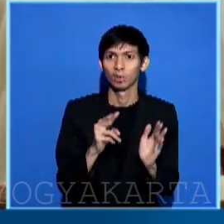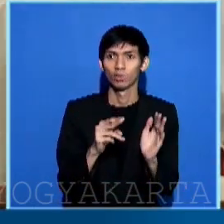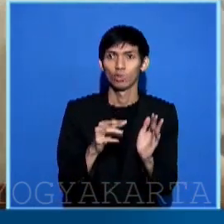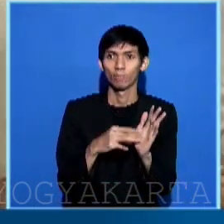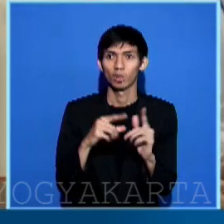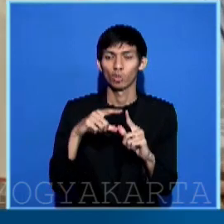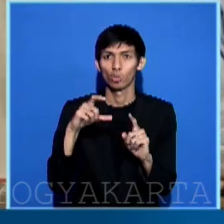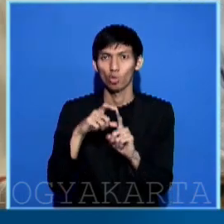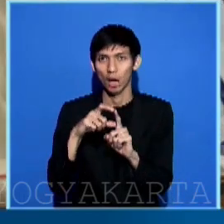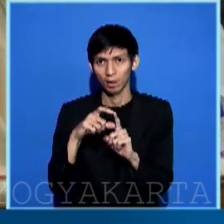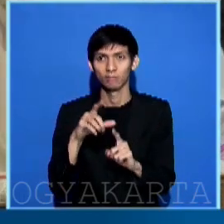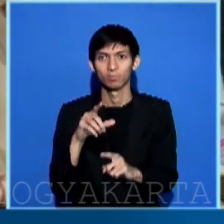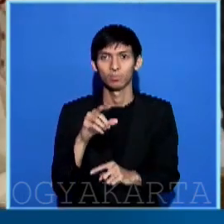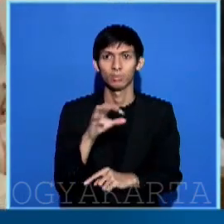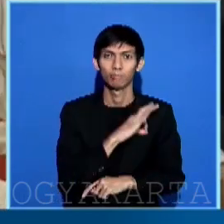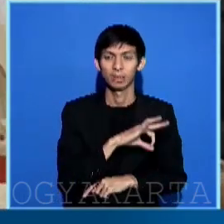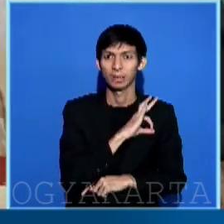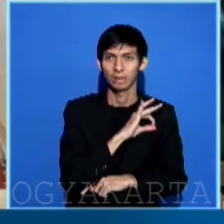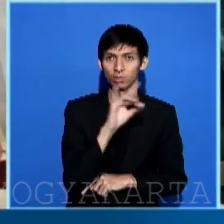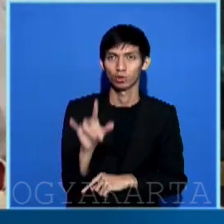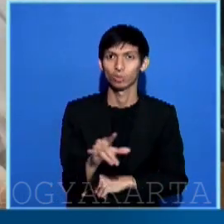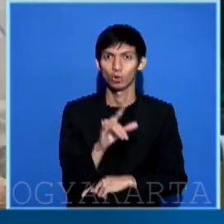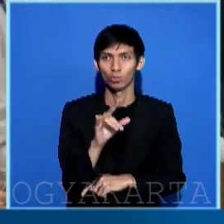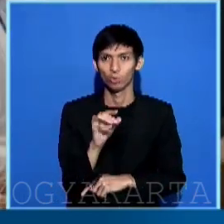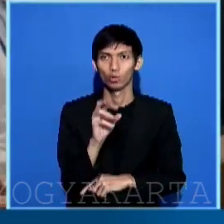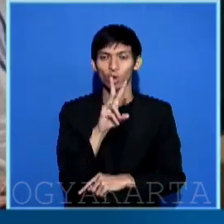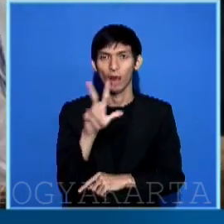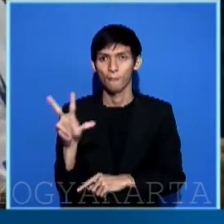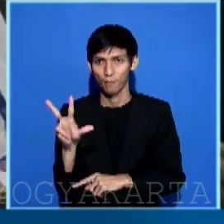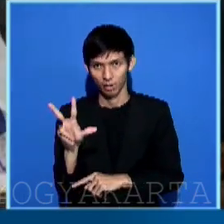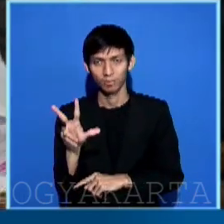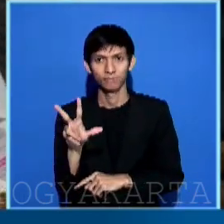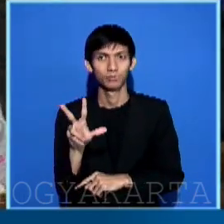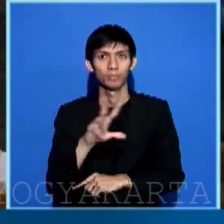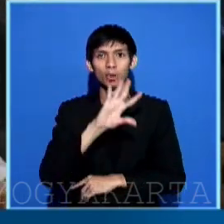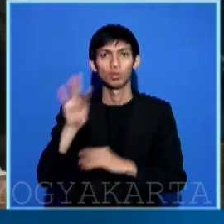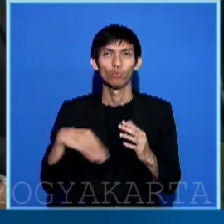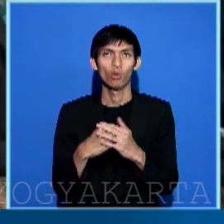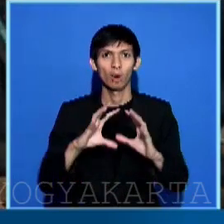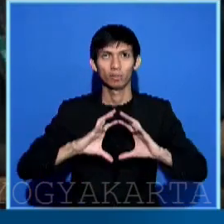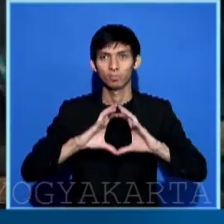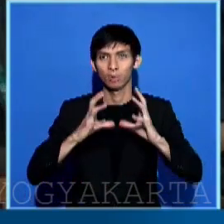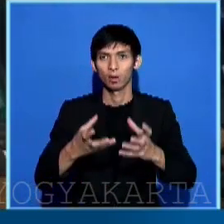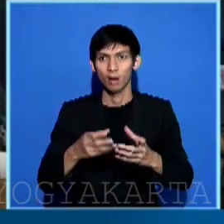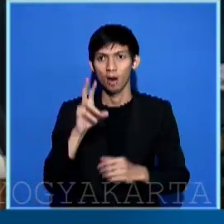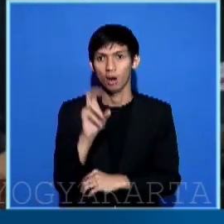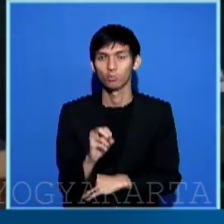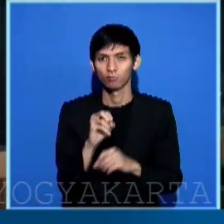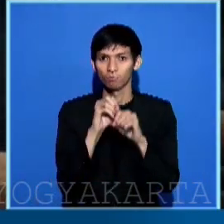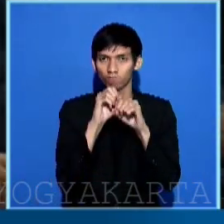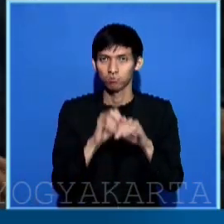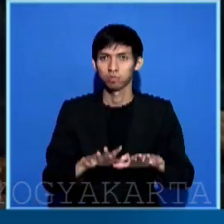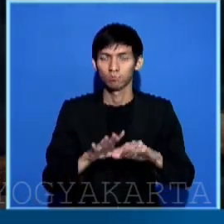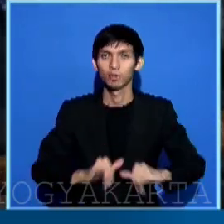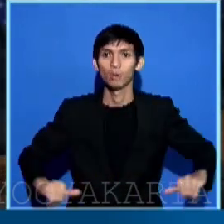kop 28 Sultan aljabar menyebutkan saat ini e seluruh negara di dunia ini peserta kop 28 harus duduk bareng harus duduk